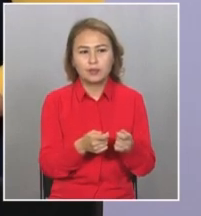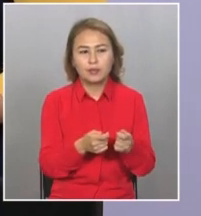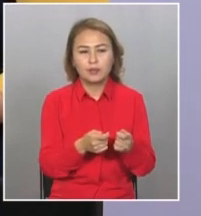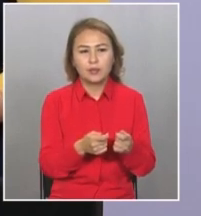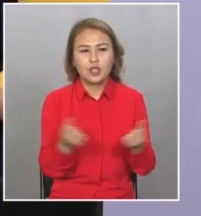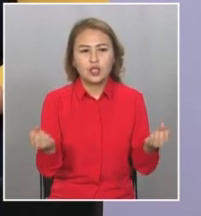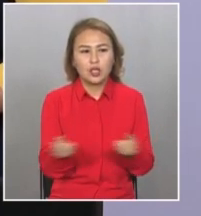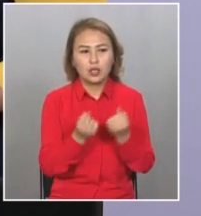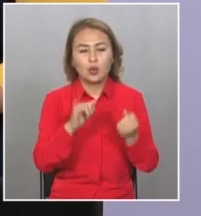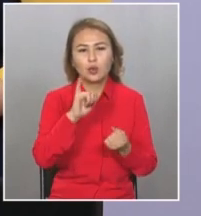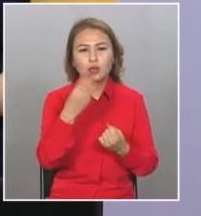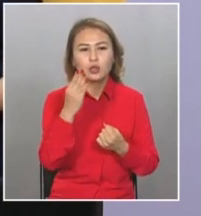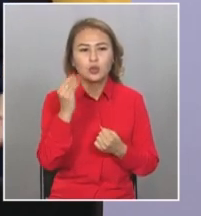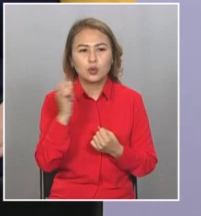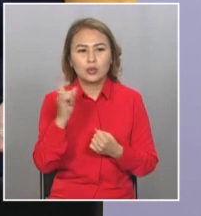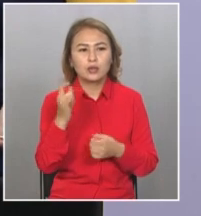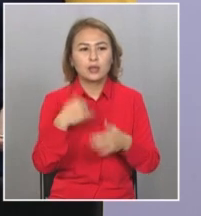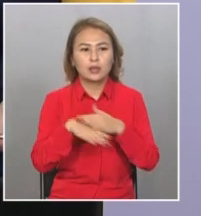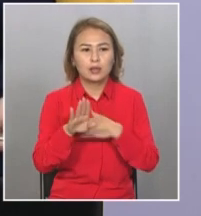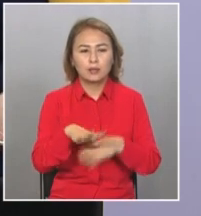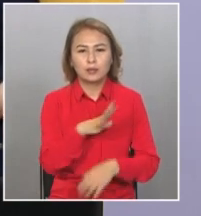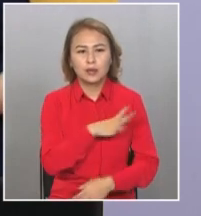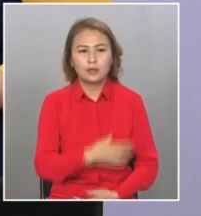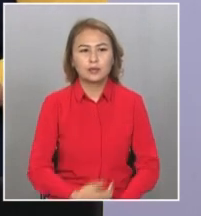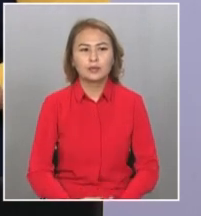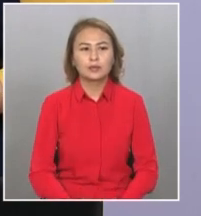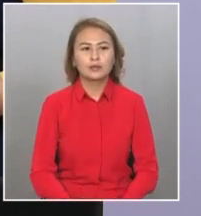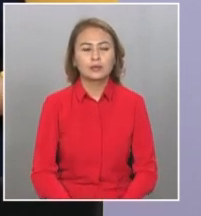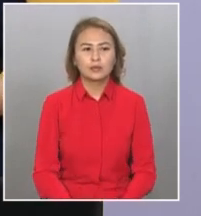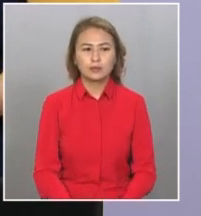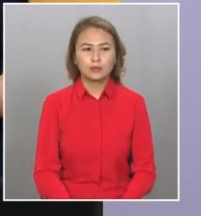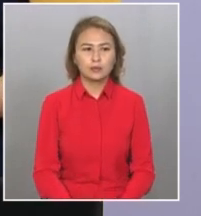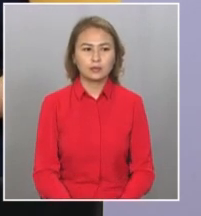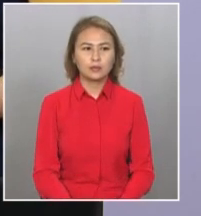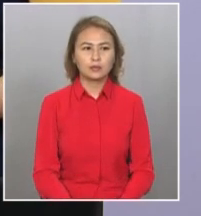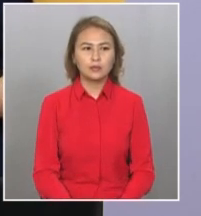алашордашыларды жақтап, 300-ден кетуіне әкелді.